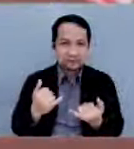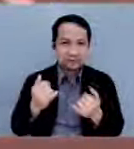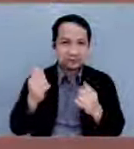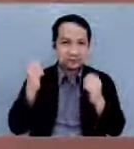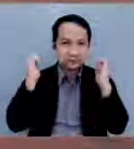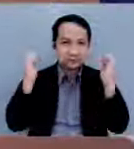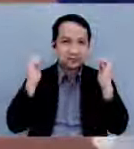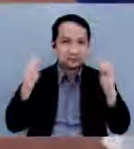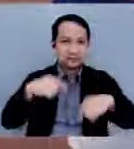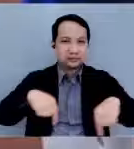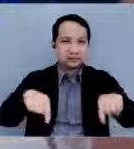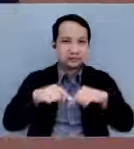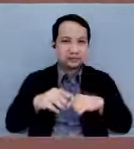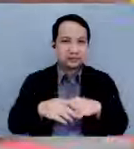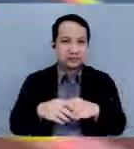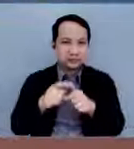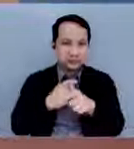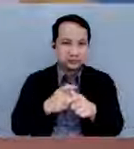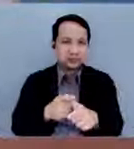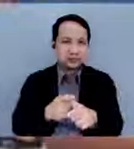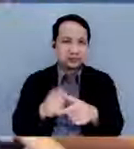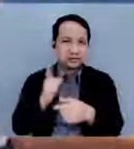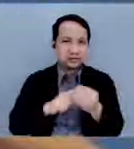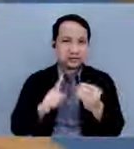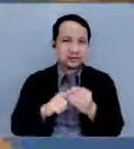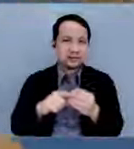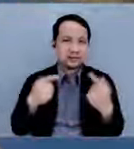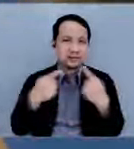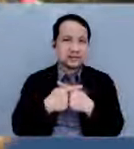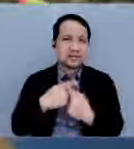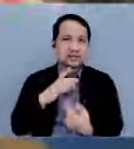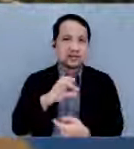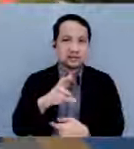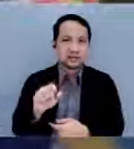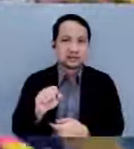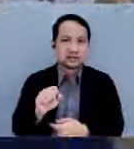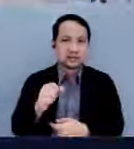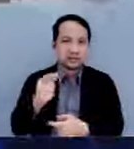mga jogging or yung crossfit, hindi ko na po kaya. So, hula hooping is